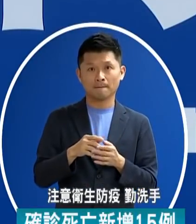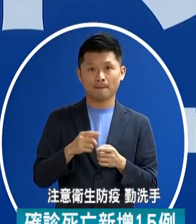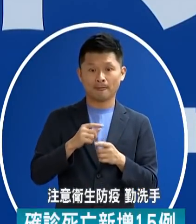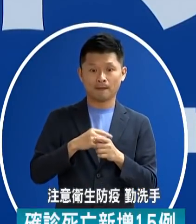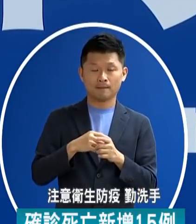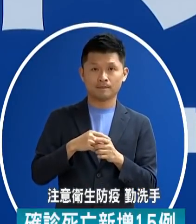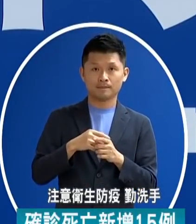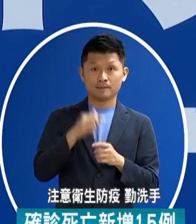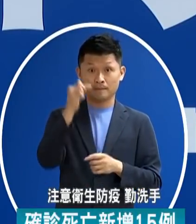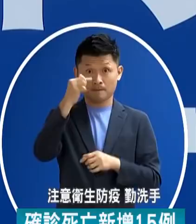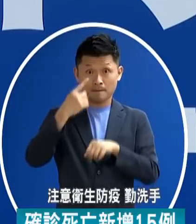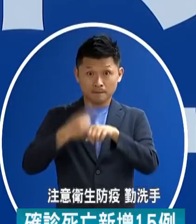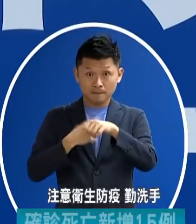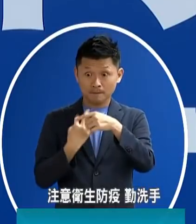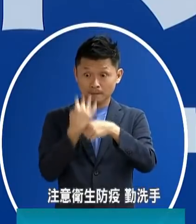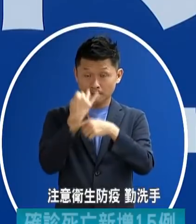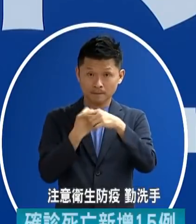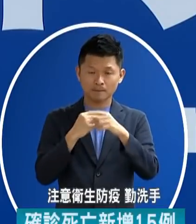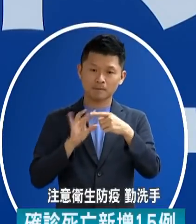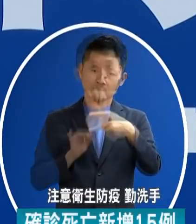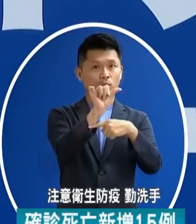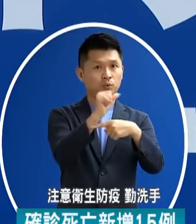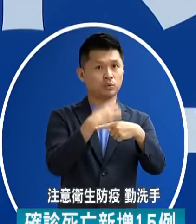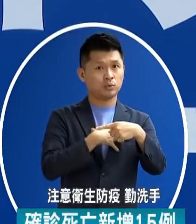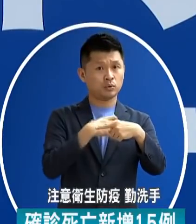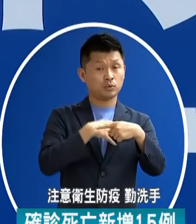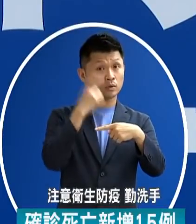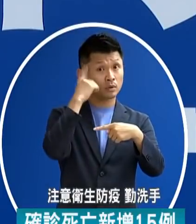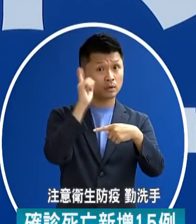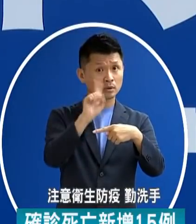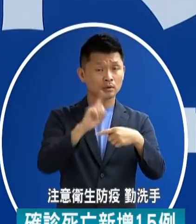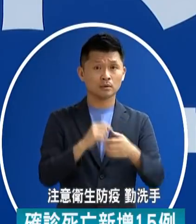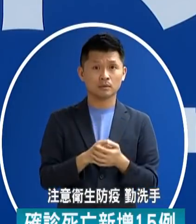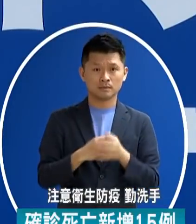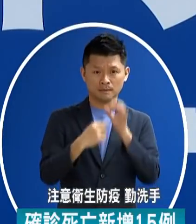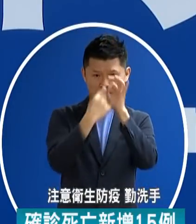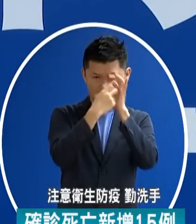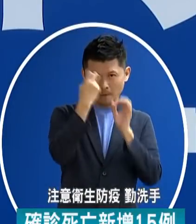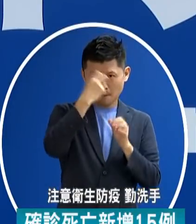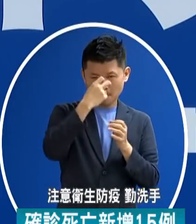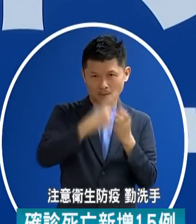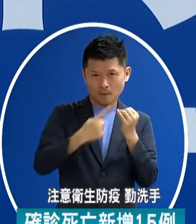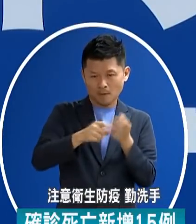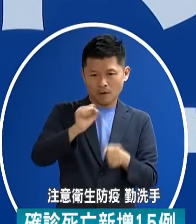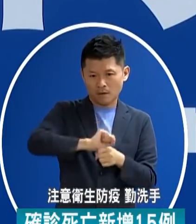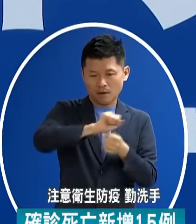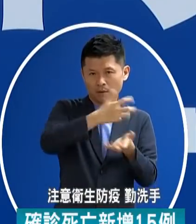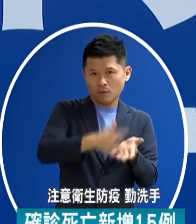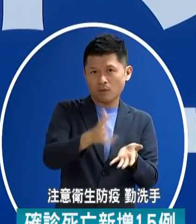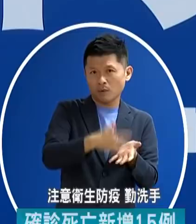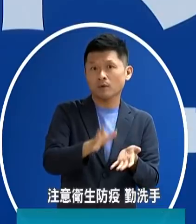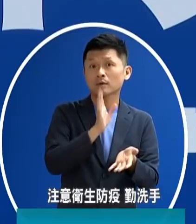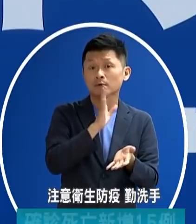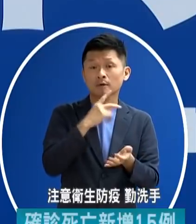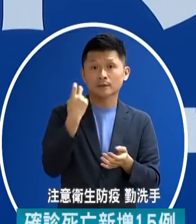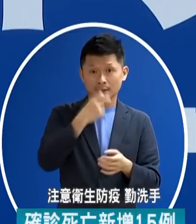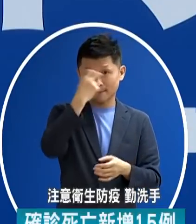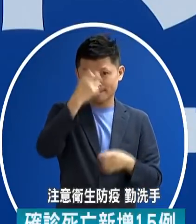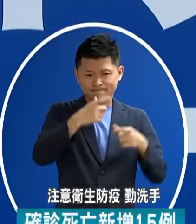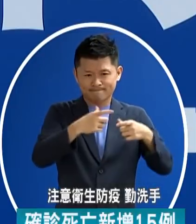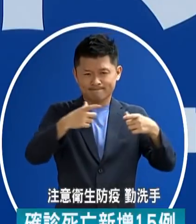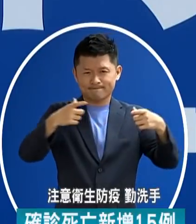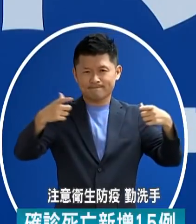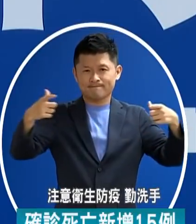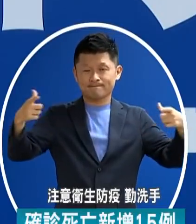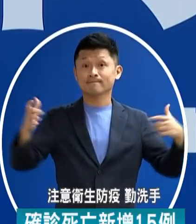是0.1%，有的时候0.2%，是反映说我们的这个采检量越来越增加，我们的这个广筛的情